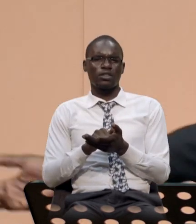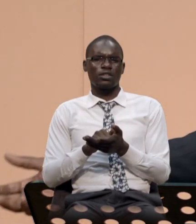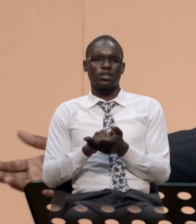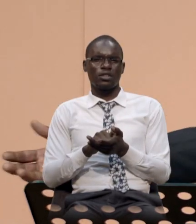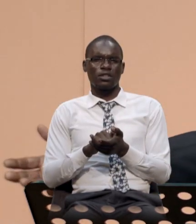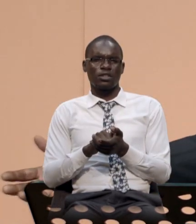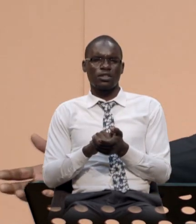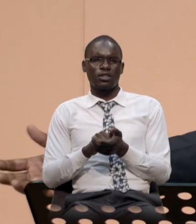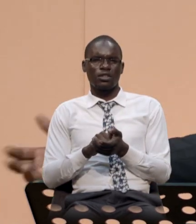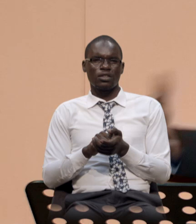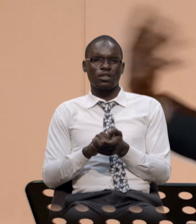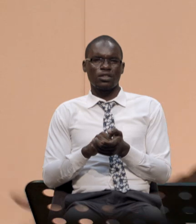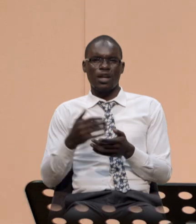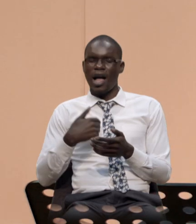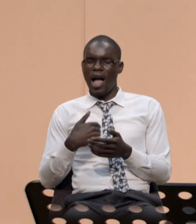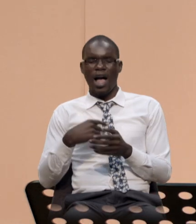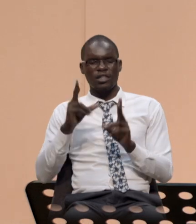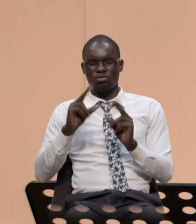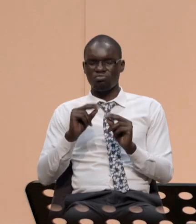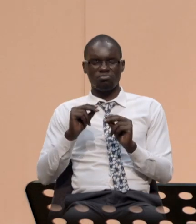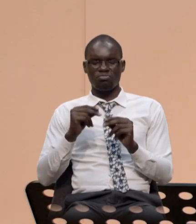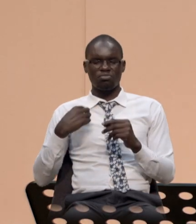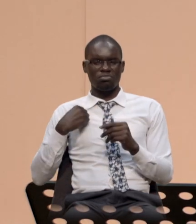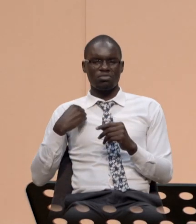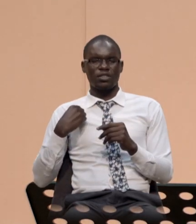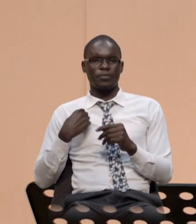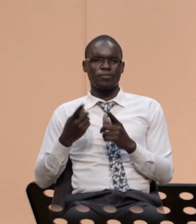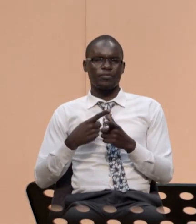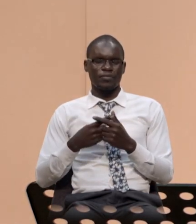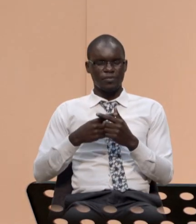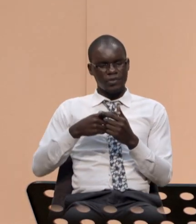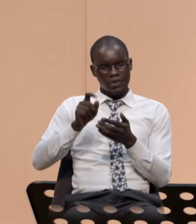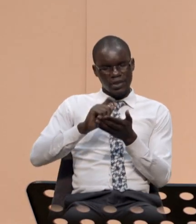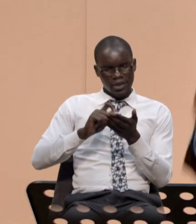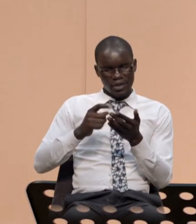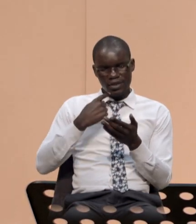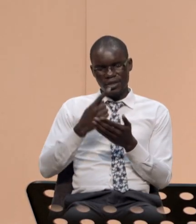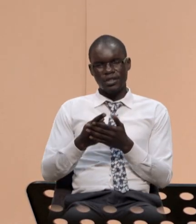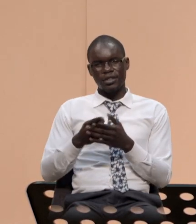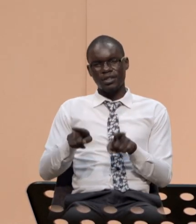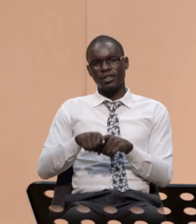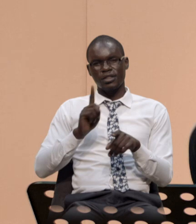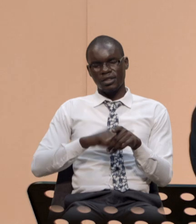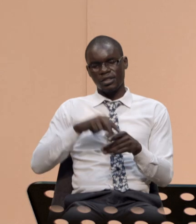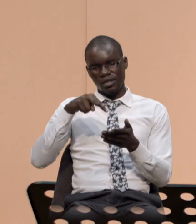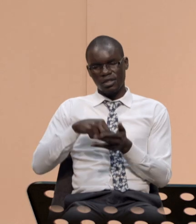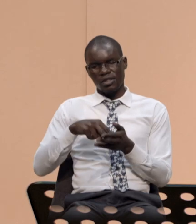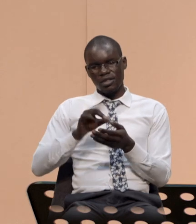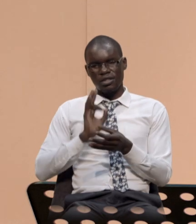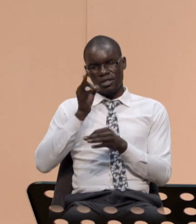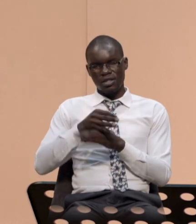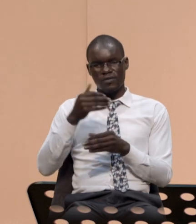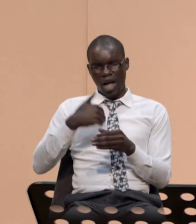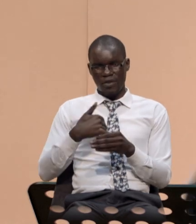alibaki akiwa hana nguo ya kujifunika. Na maandiko yanasema katika hali ya kusimama hiyo, baada ya kurarua